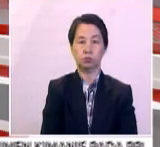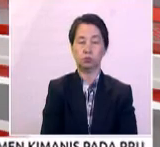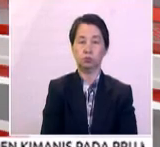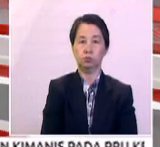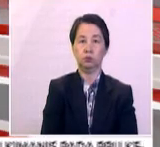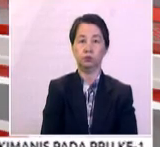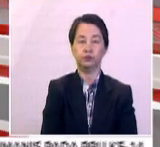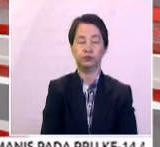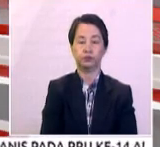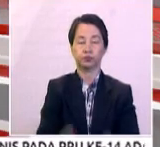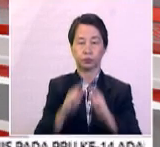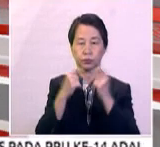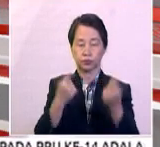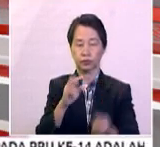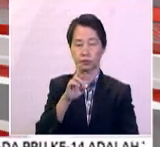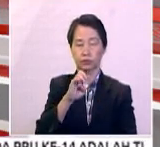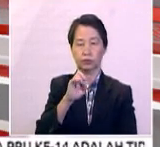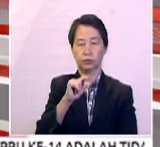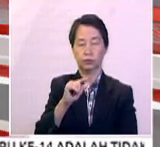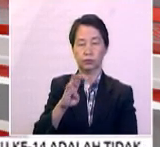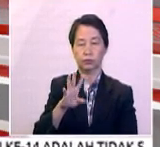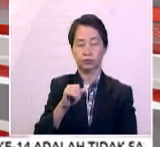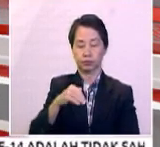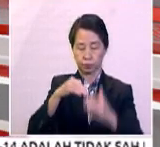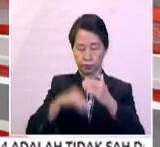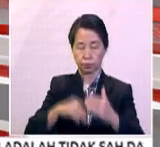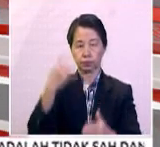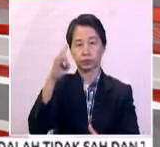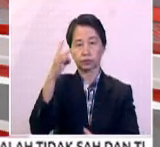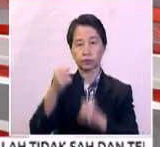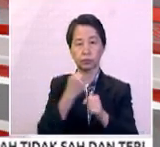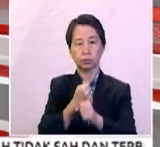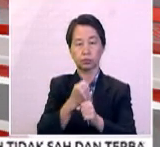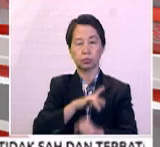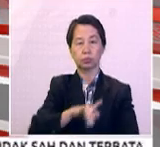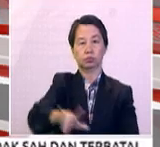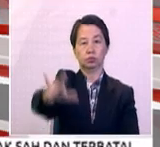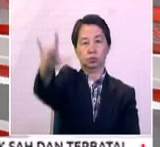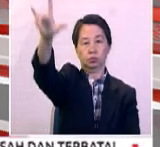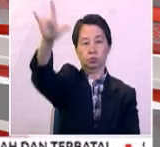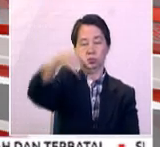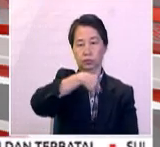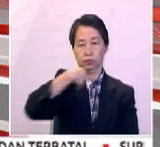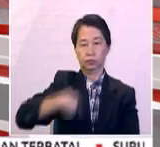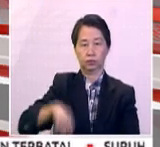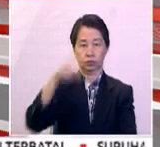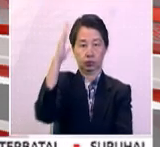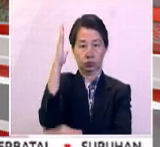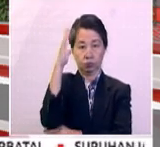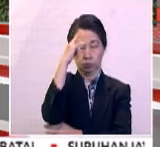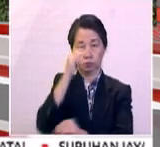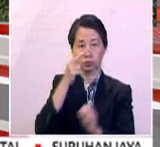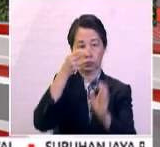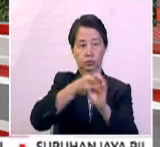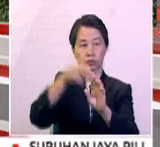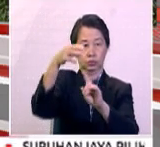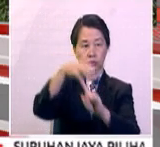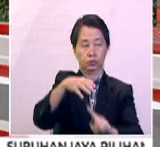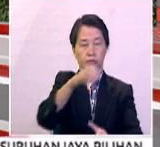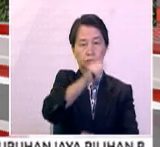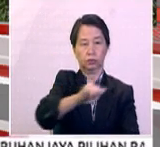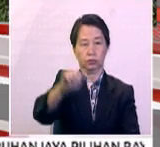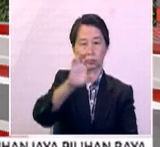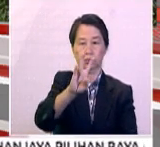Masa isukan rugby. Skuad rugby 7 sebelah bawah 18 tahun negara berlepas ke Kunming, China tengah hari tadi untuk menyertai kejuaraan Asia